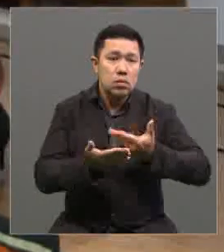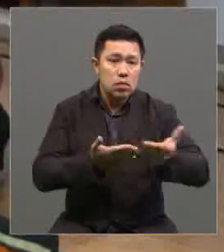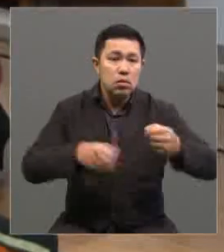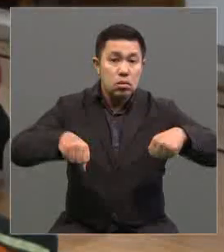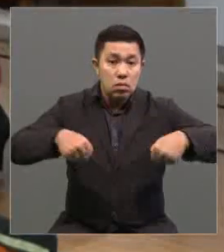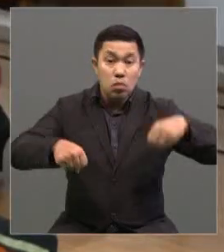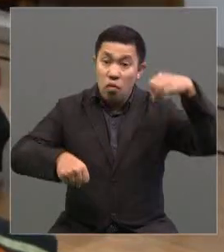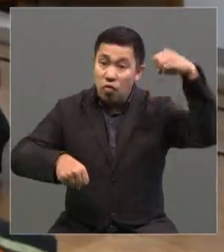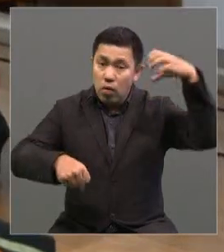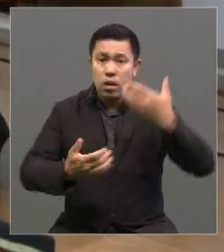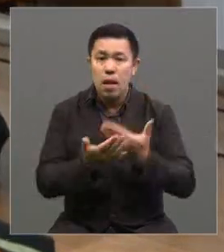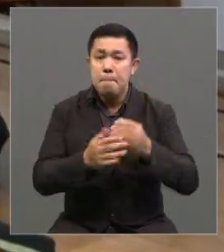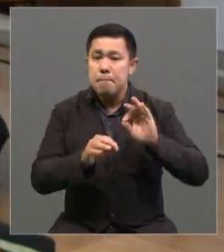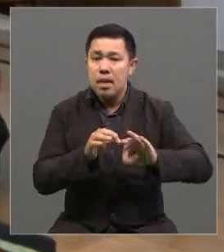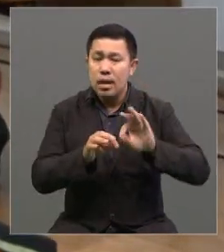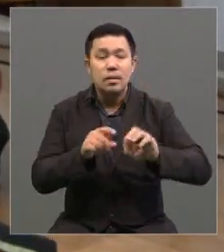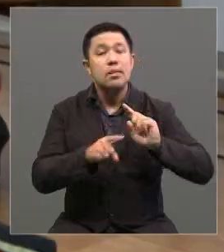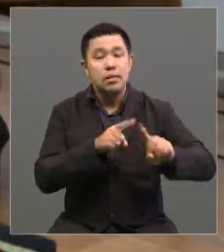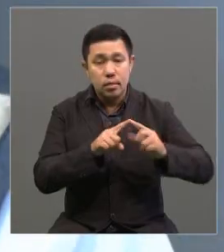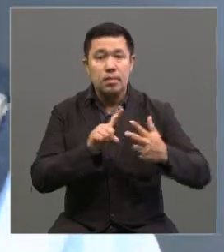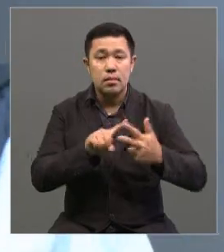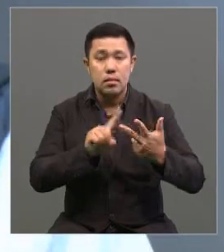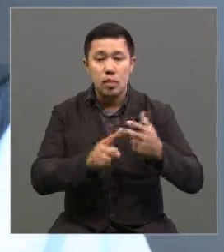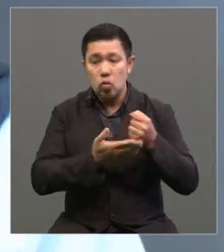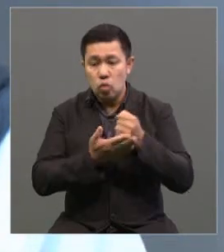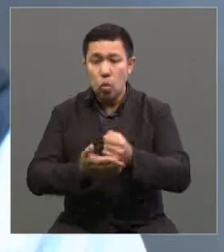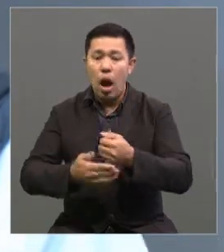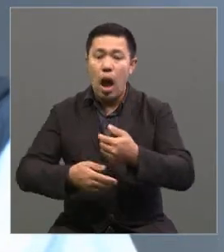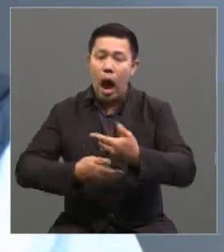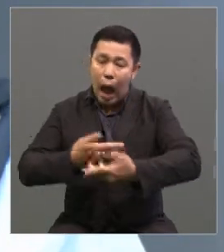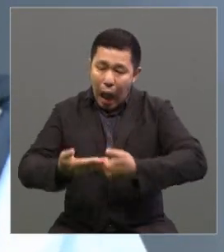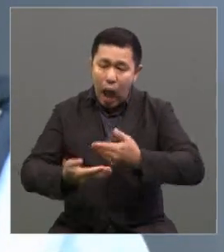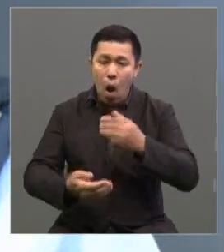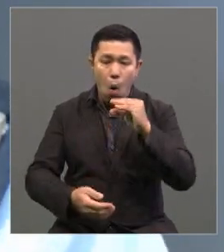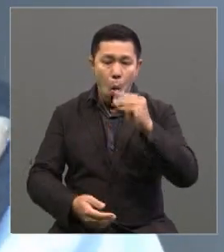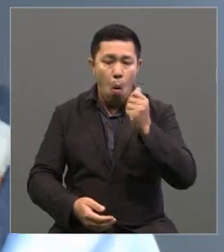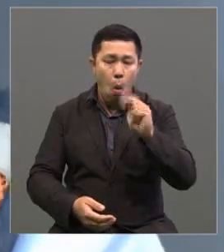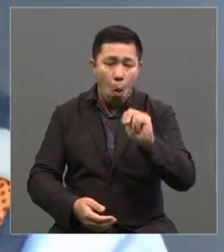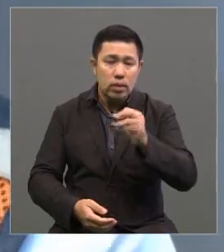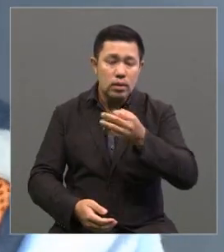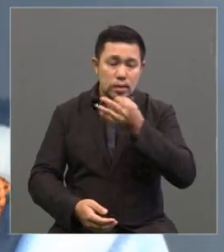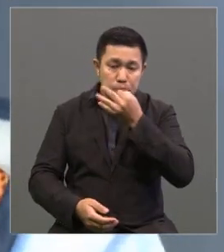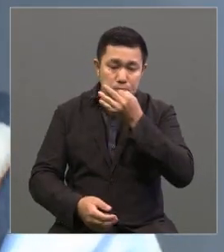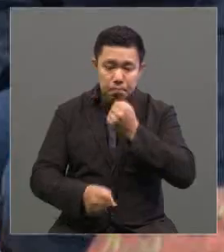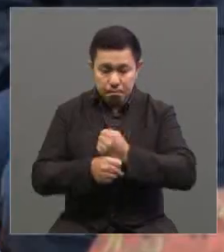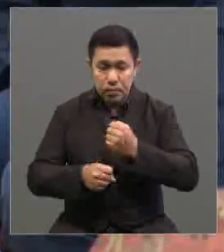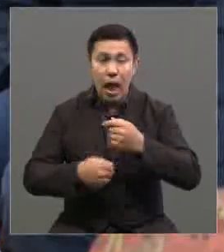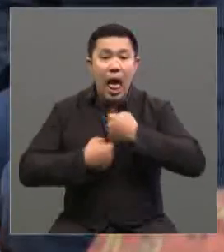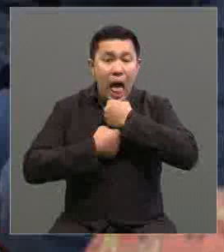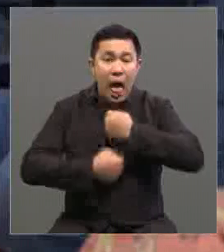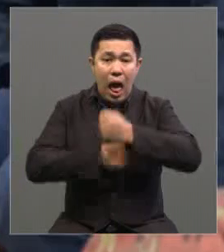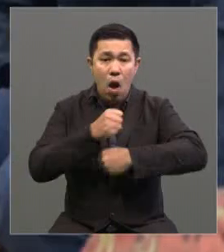ไฟฟ้าช่วยลดค่าใช้จ่ายด้านพลังงานนะครับสนับสนุนการซื้อขายโอนสิทธิ์การประกอบอาชีพอนุญาตให้ผู้สู